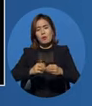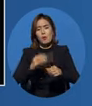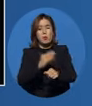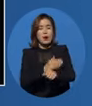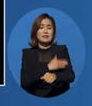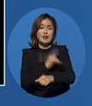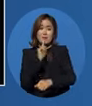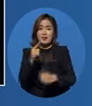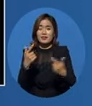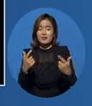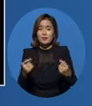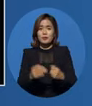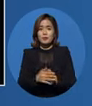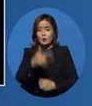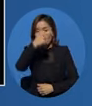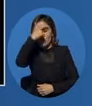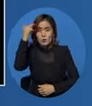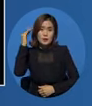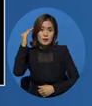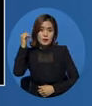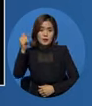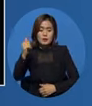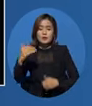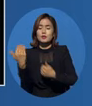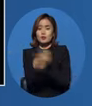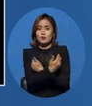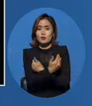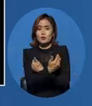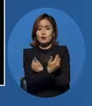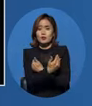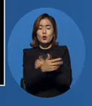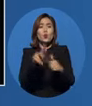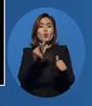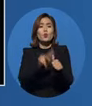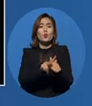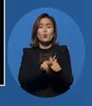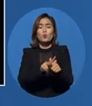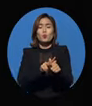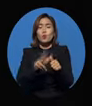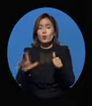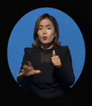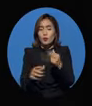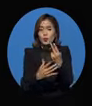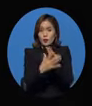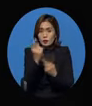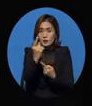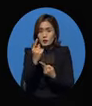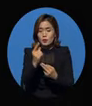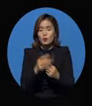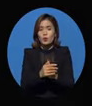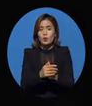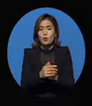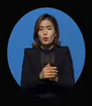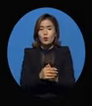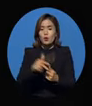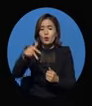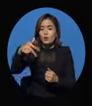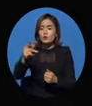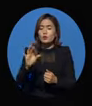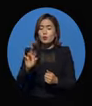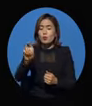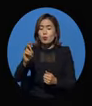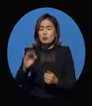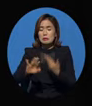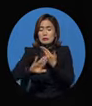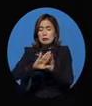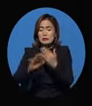있고요 노무현 대통령을 저는 지키기 위해서 아시다시피 후보 단일화로 1 불이 원들이 탈당하고 정몽주 로 가고 후 단협